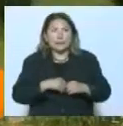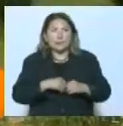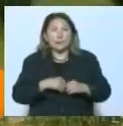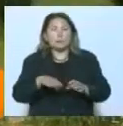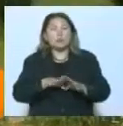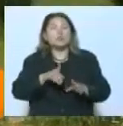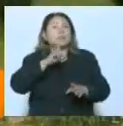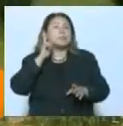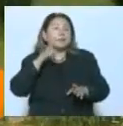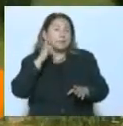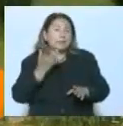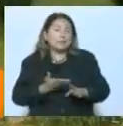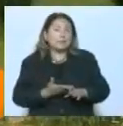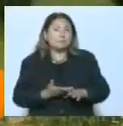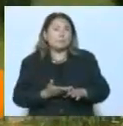осы жастарды